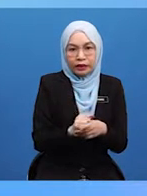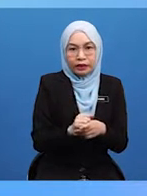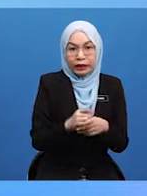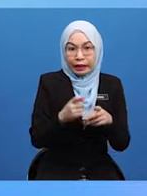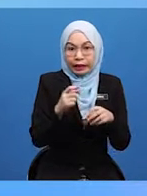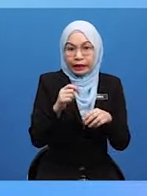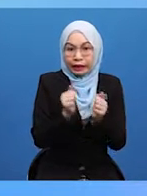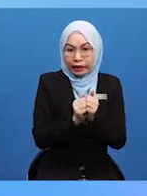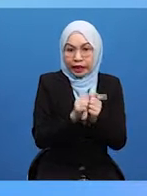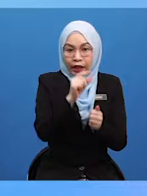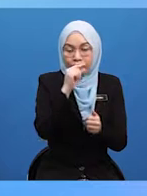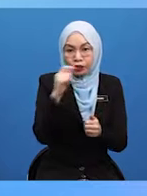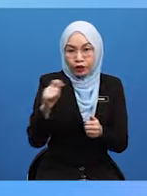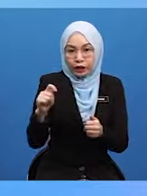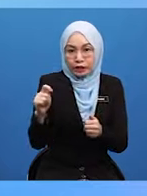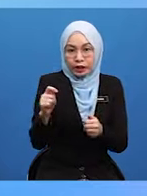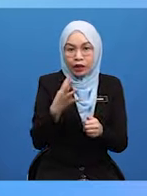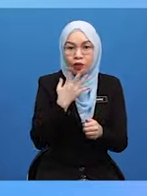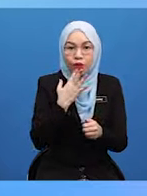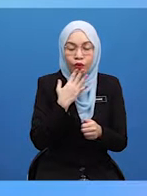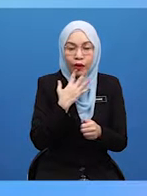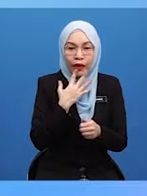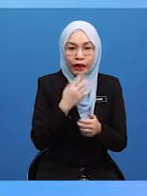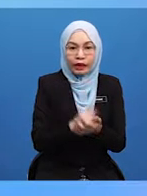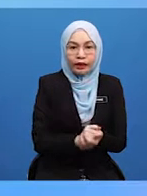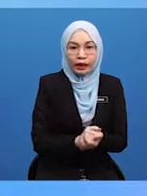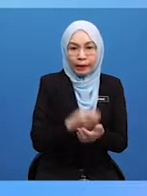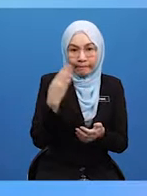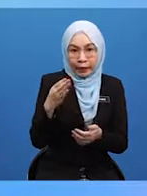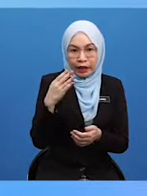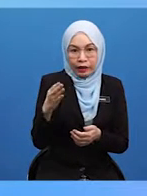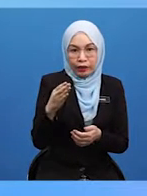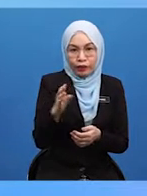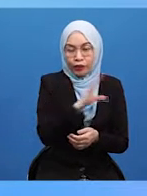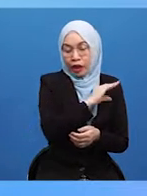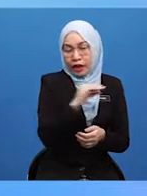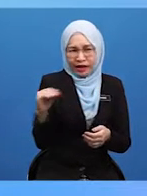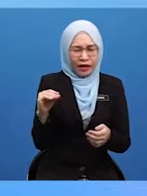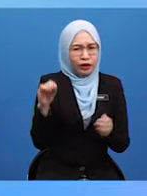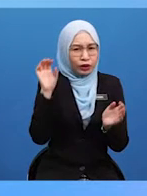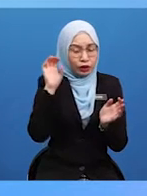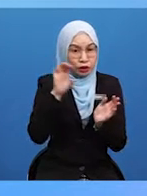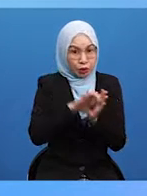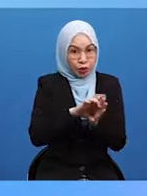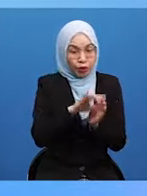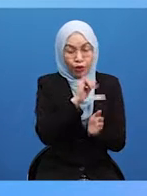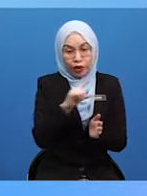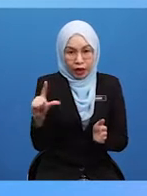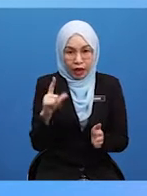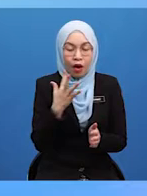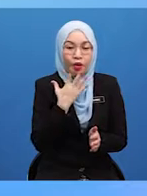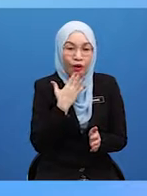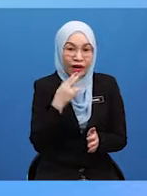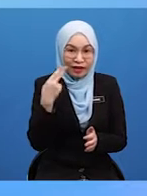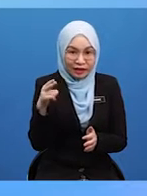biru dan tulisan berwarna hijau adalah contohnya. Manakala fakta